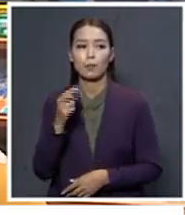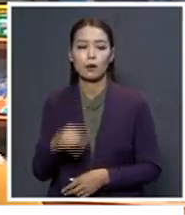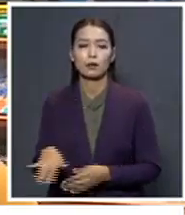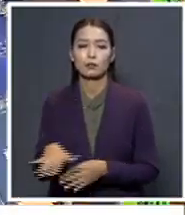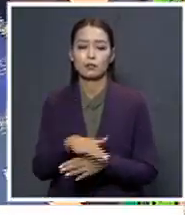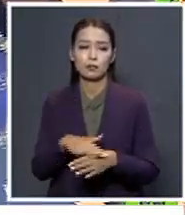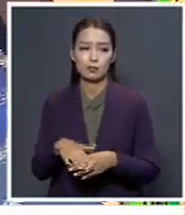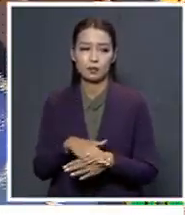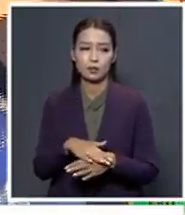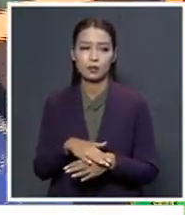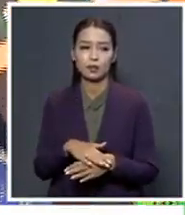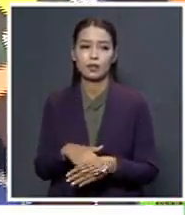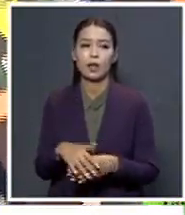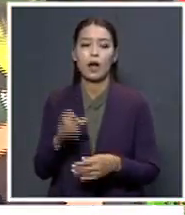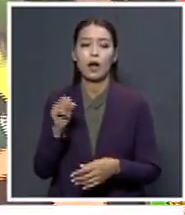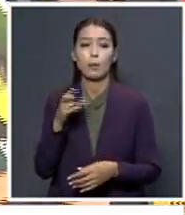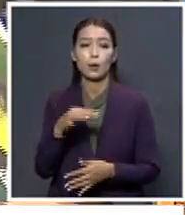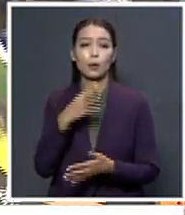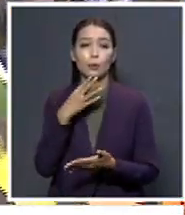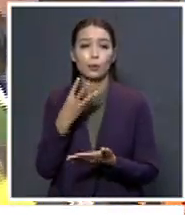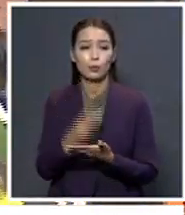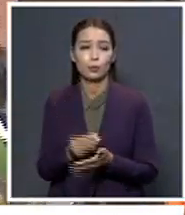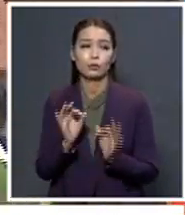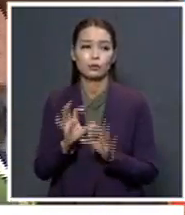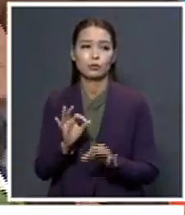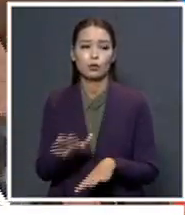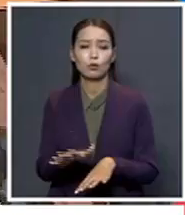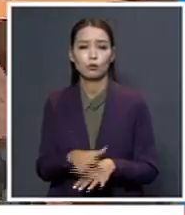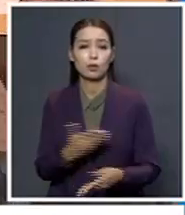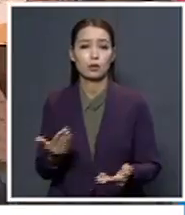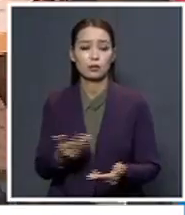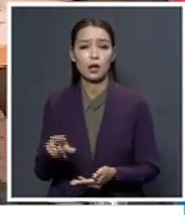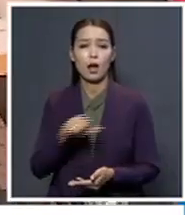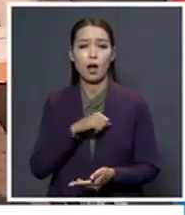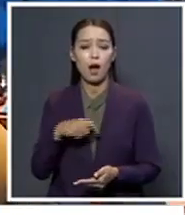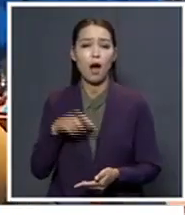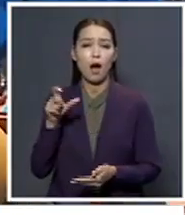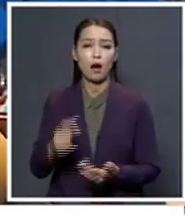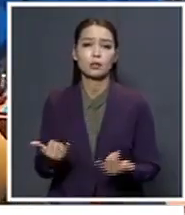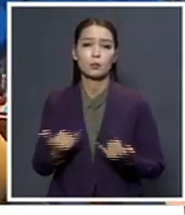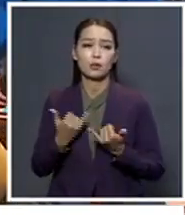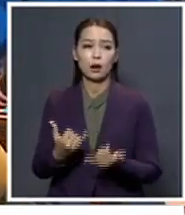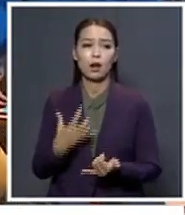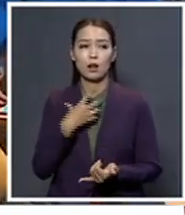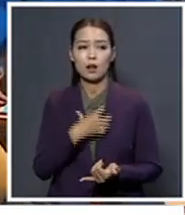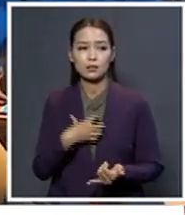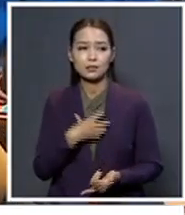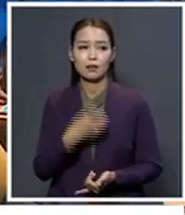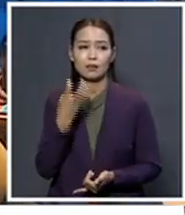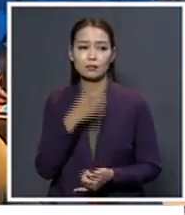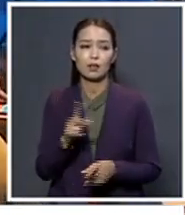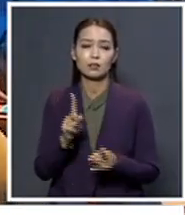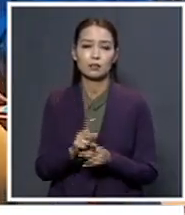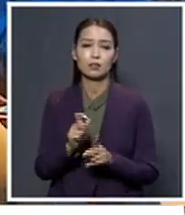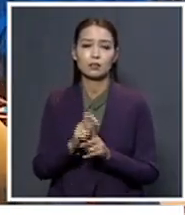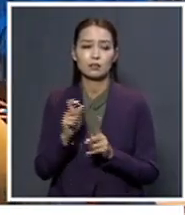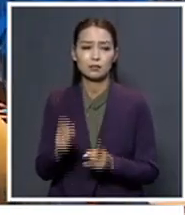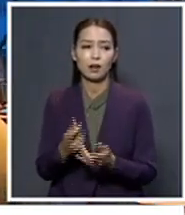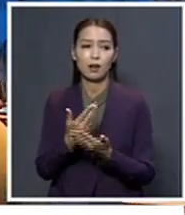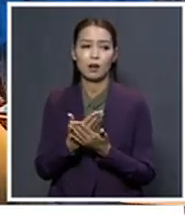тұғымы. Абай өзі айтты, ұшақ нәрсе адамның қасиеті ыстық қайрат, нұрлы